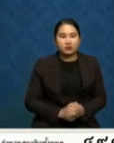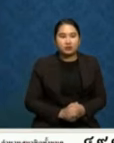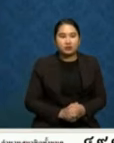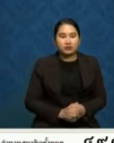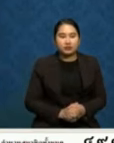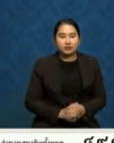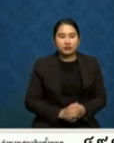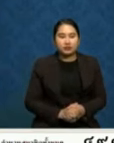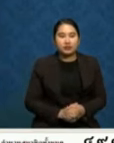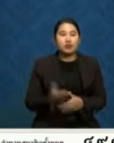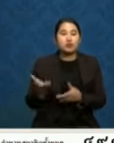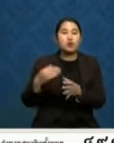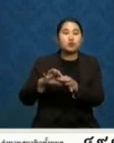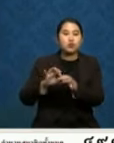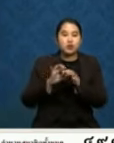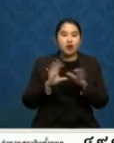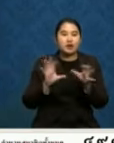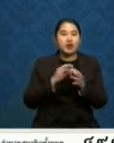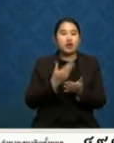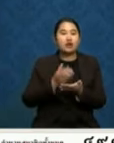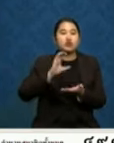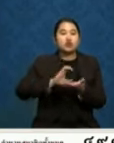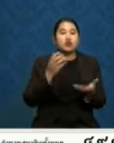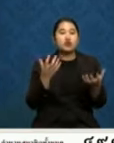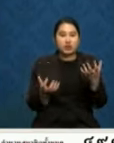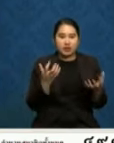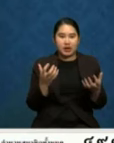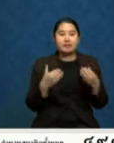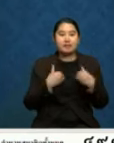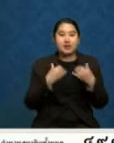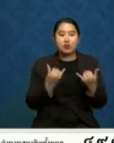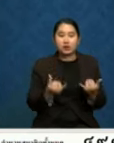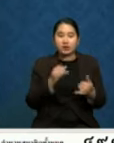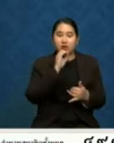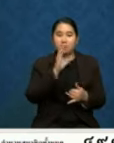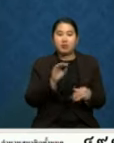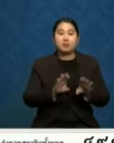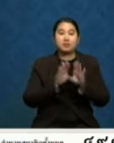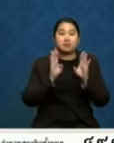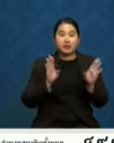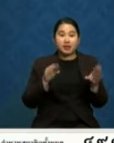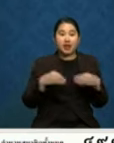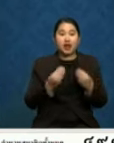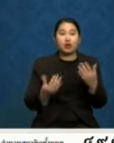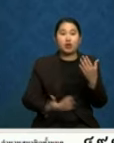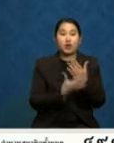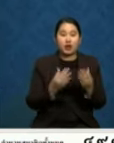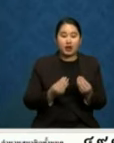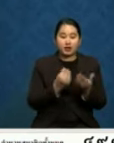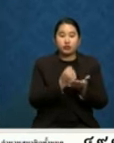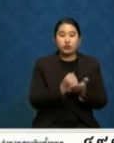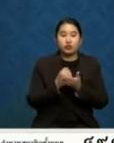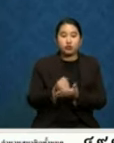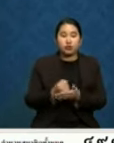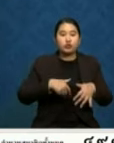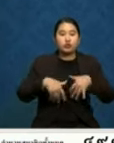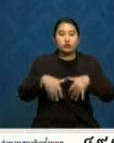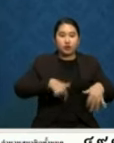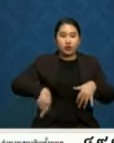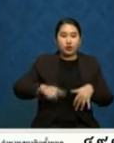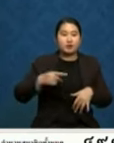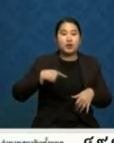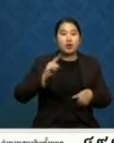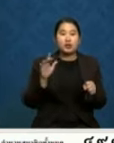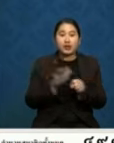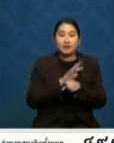พครับท่านมีความเป็นห่วงในเรื่องของกองทุนยุติธรรมว่าวันนี้เนี่ยมีความเปิดกว้างและมีการให้โอกาสในการช่วยเหลือประชาชนได้อย่างครอบคลุมแ